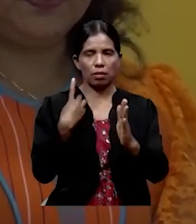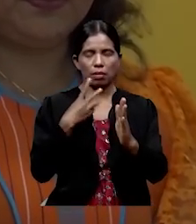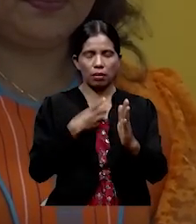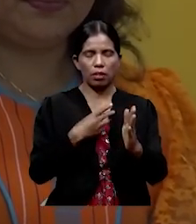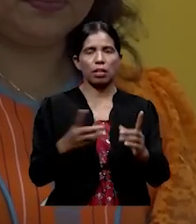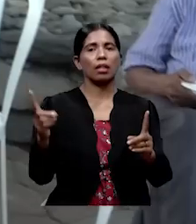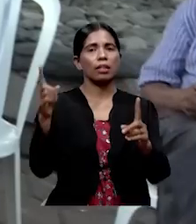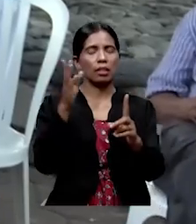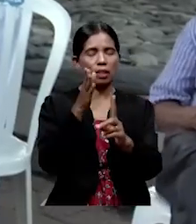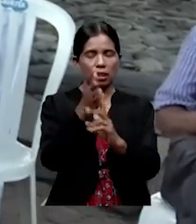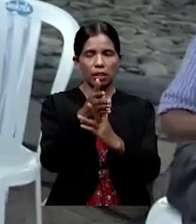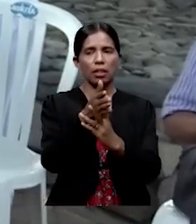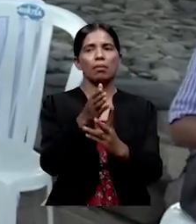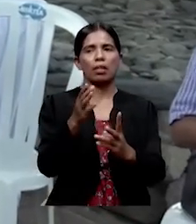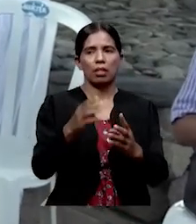mehidene.